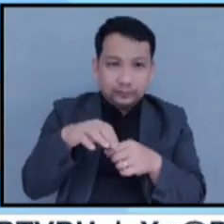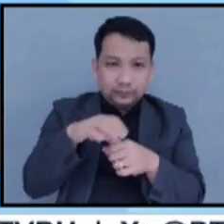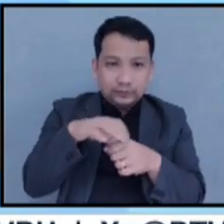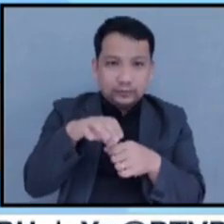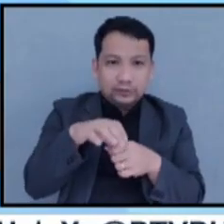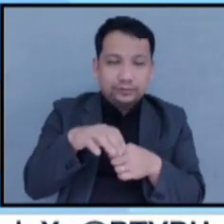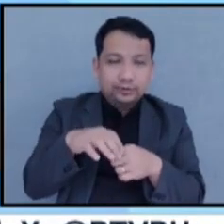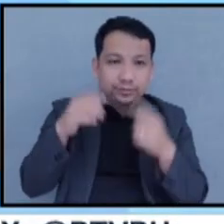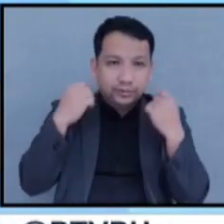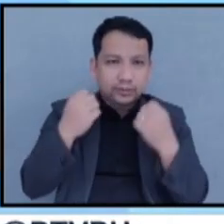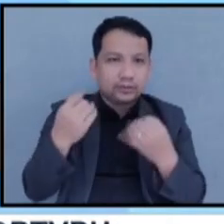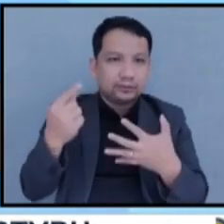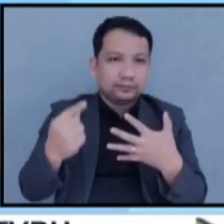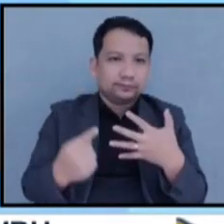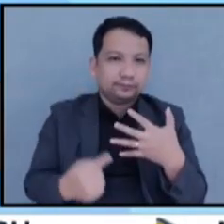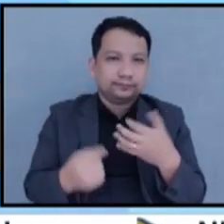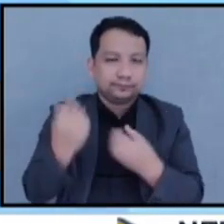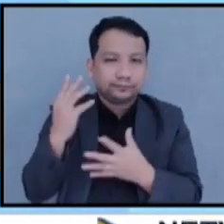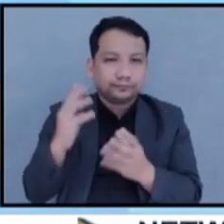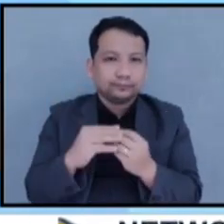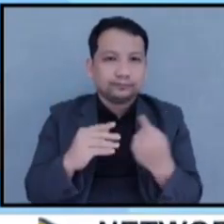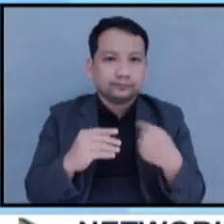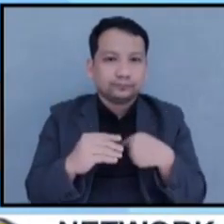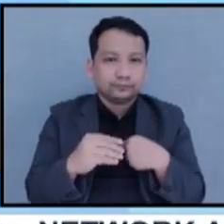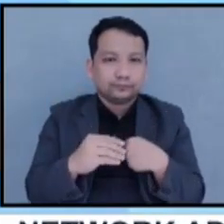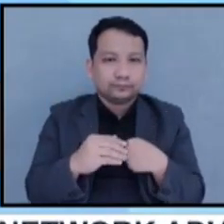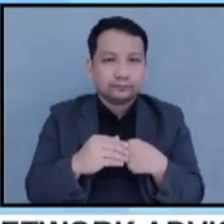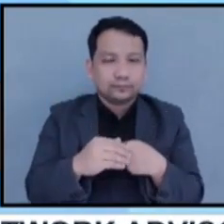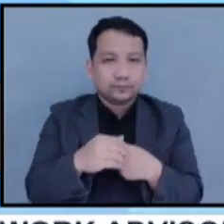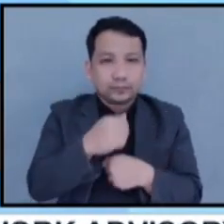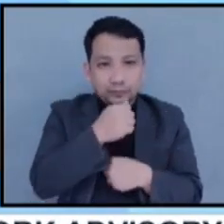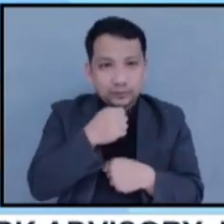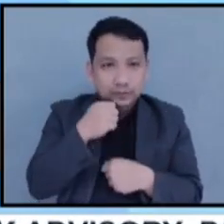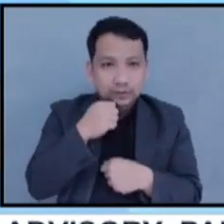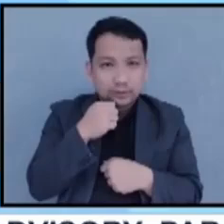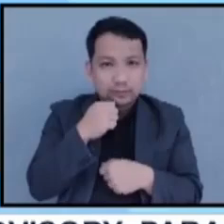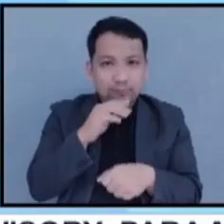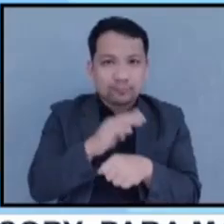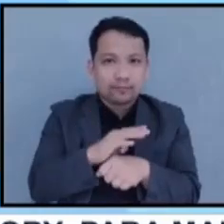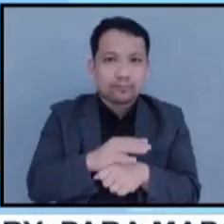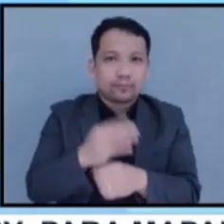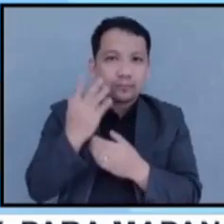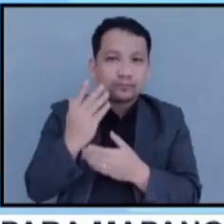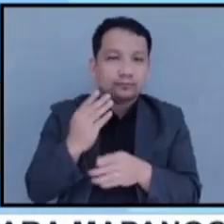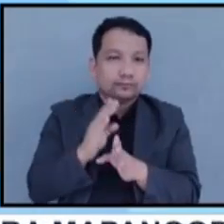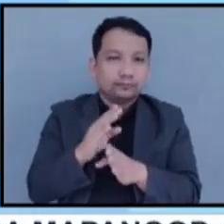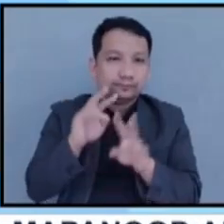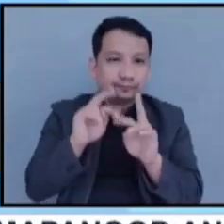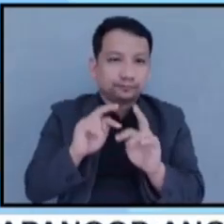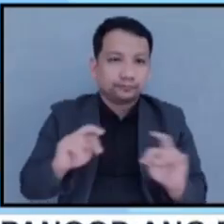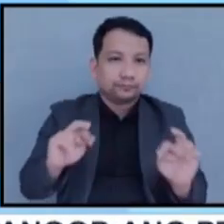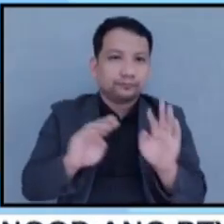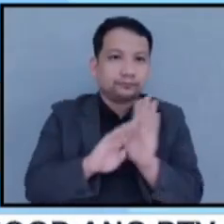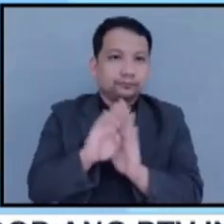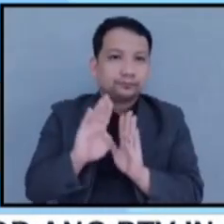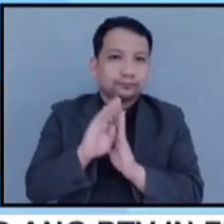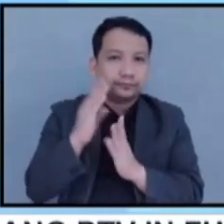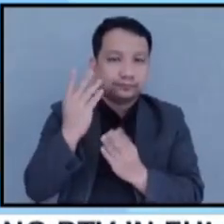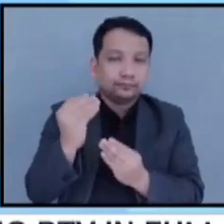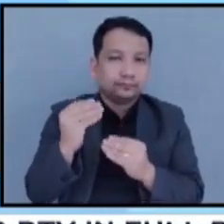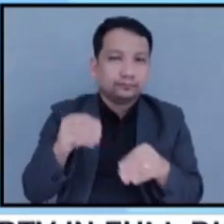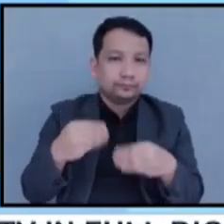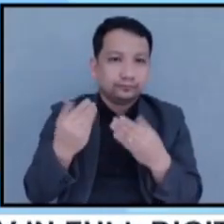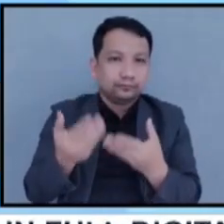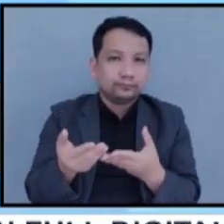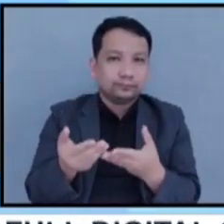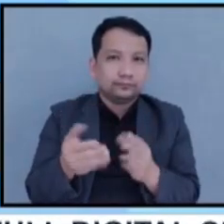and homestyles at marami pa po, no? So, agri-based crops na ginawa nila based on research and development na binigyan